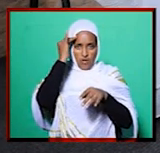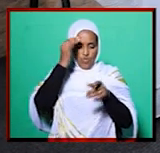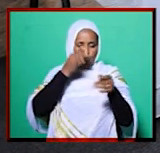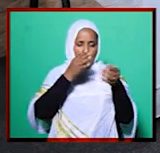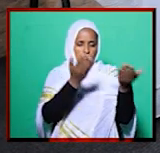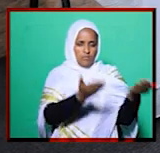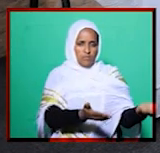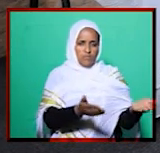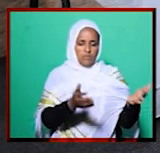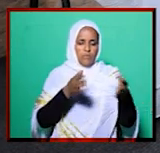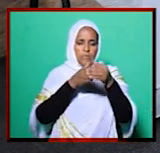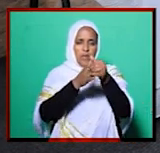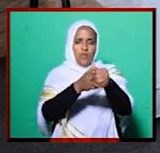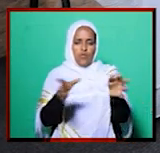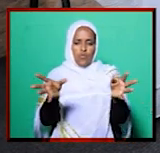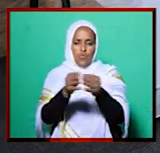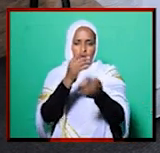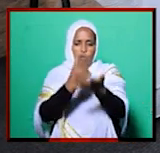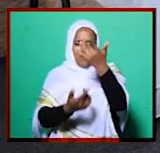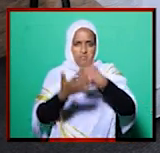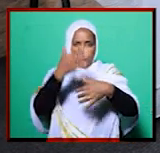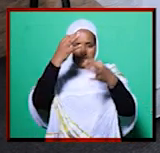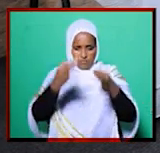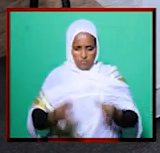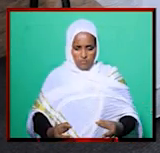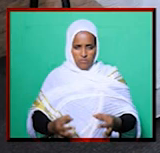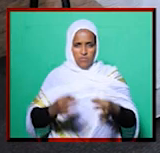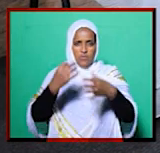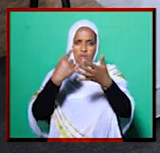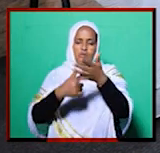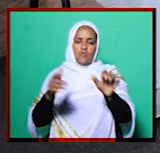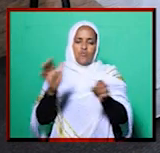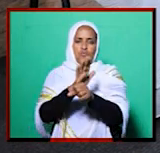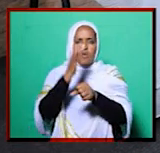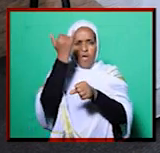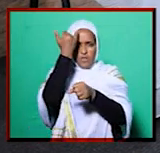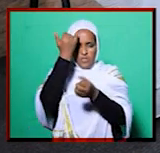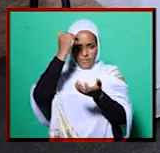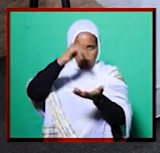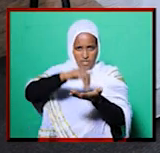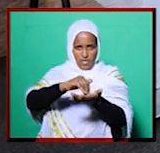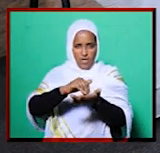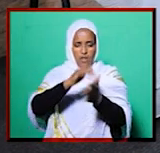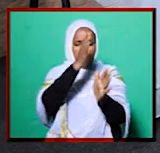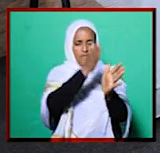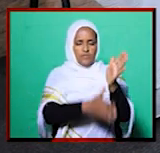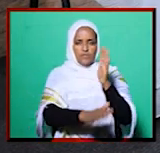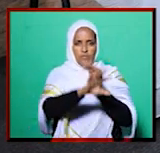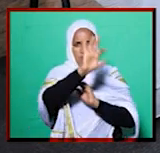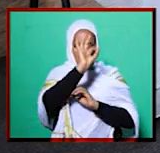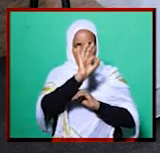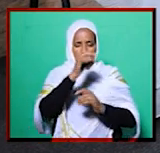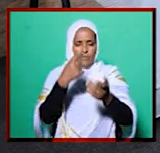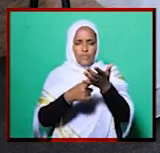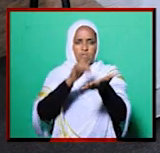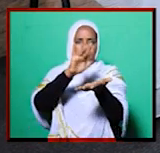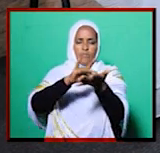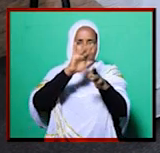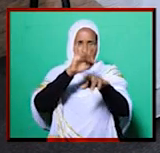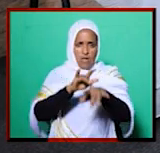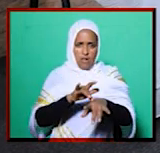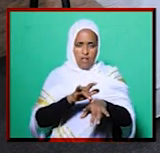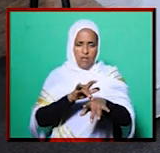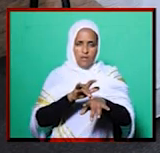42 ሰራተኞች አሏቸው። ጥቁር ራሱ ነው። ለሲኖዶሱ ቤተ ክርስቲያን ያለችበትን ሁኔታ በኢኮኖሚም